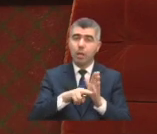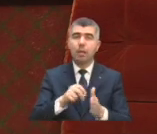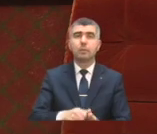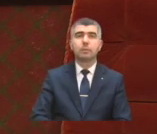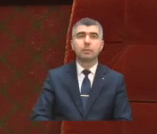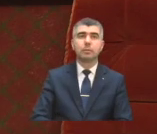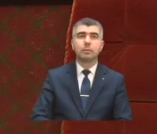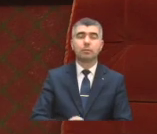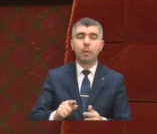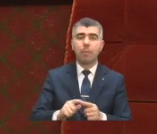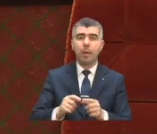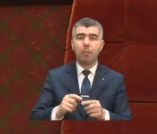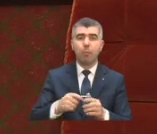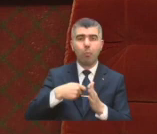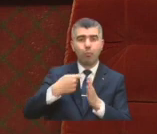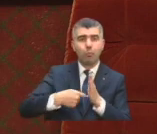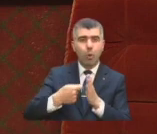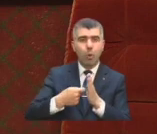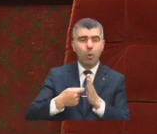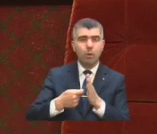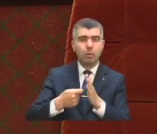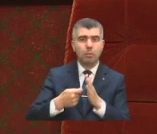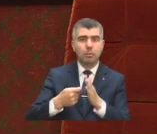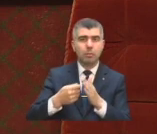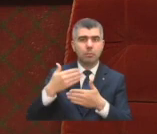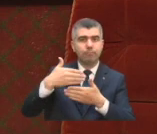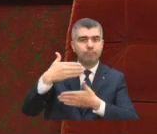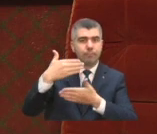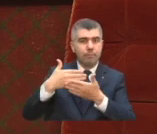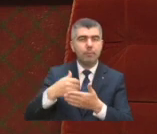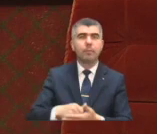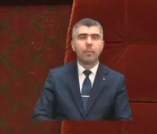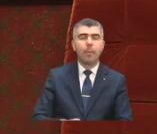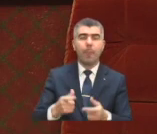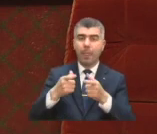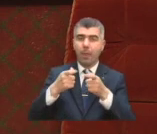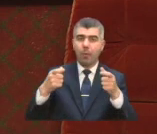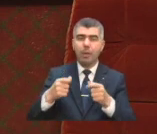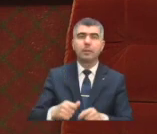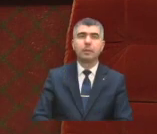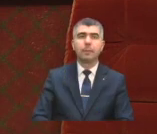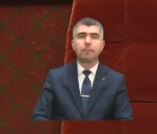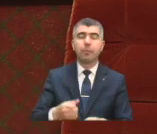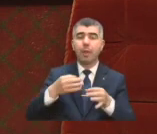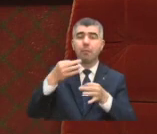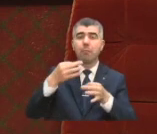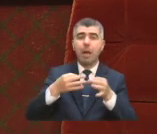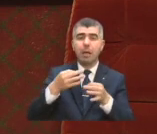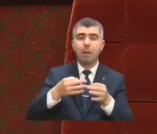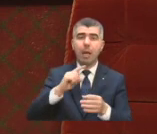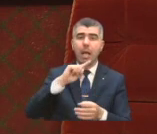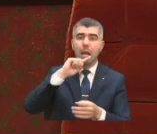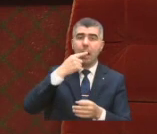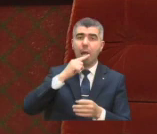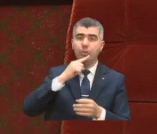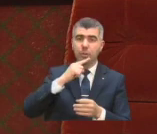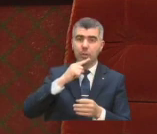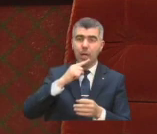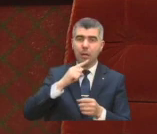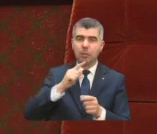المشاريع اللي انجزت باش نوسعوا المجال ديال المؤسسات، كاين المحكمه الابتدائيه بالرشيديه انتهت فيها